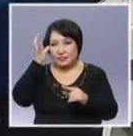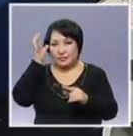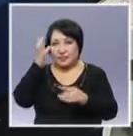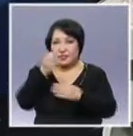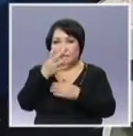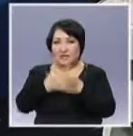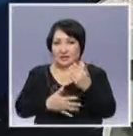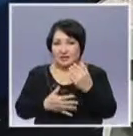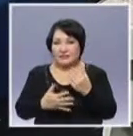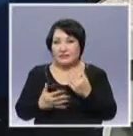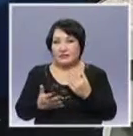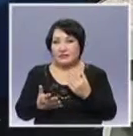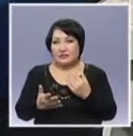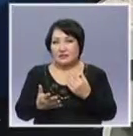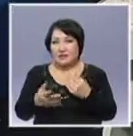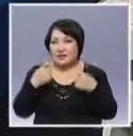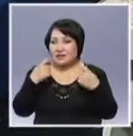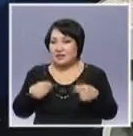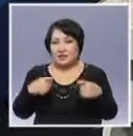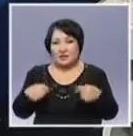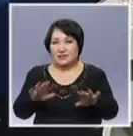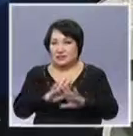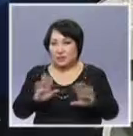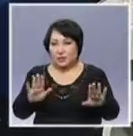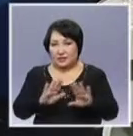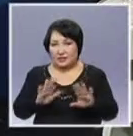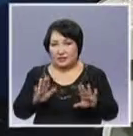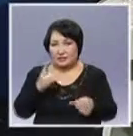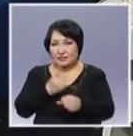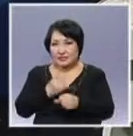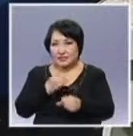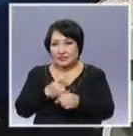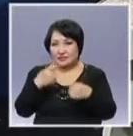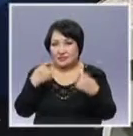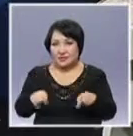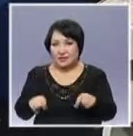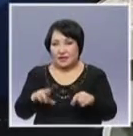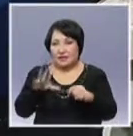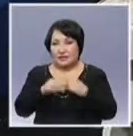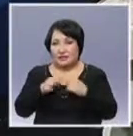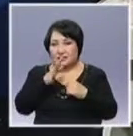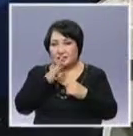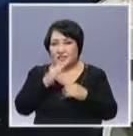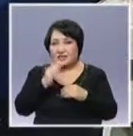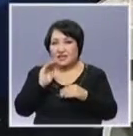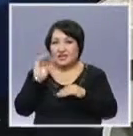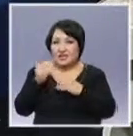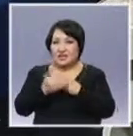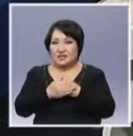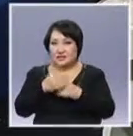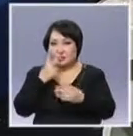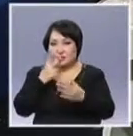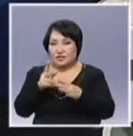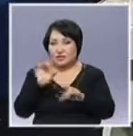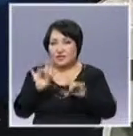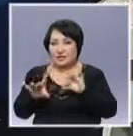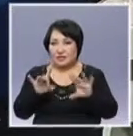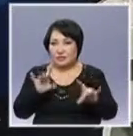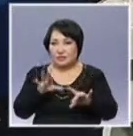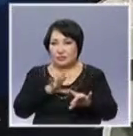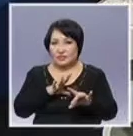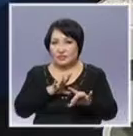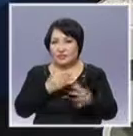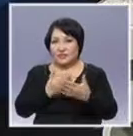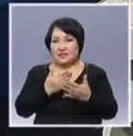орталықтарында сатқызбауға. Одан кейінгі кезде мына бізде жасырын түрде жарнама болды. Мысалы, сыраның